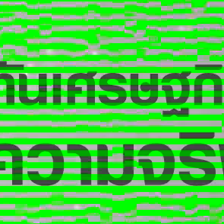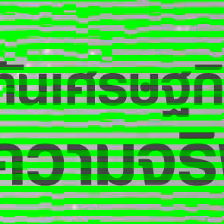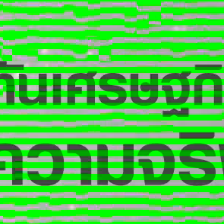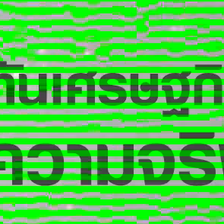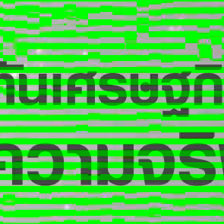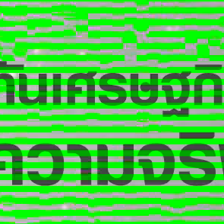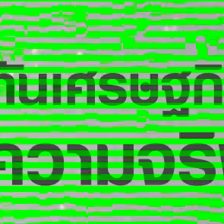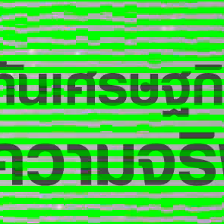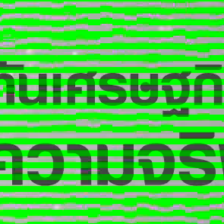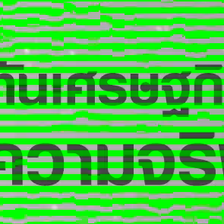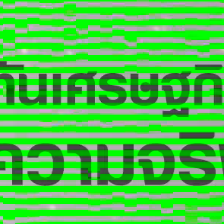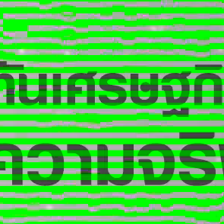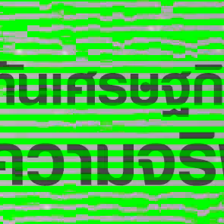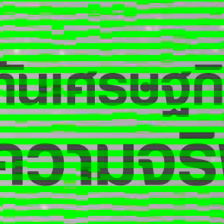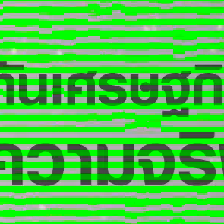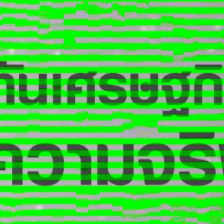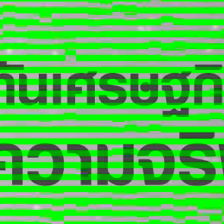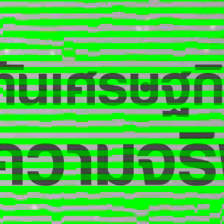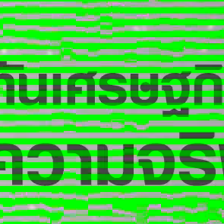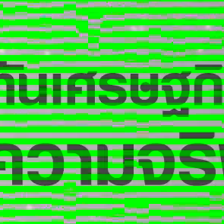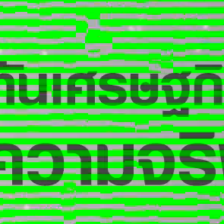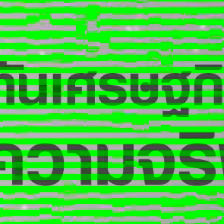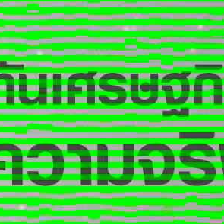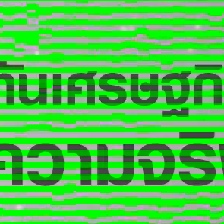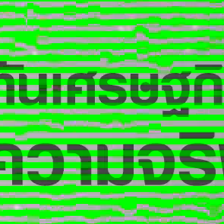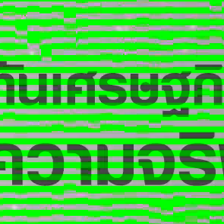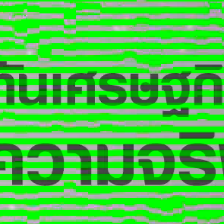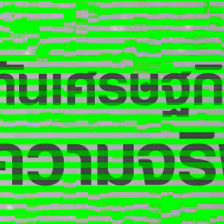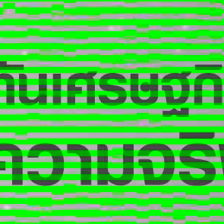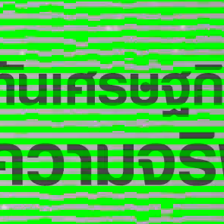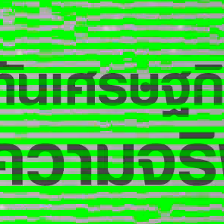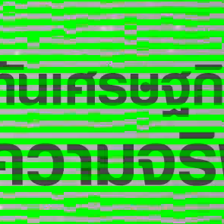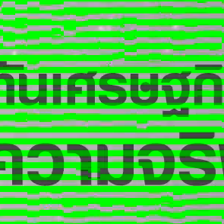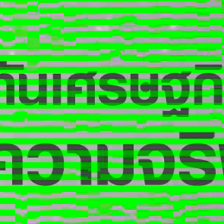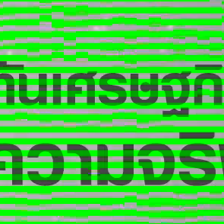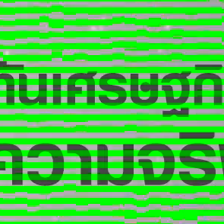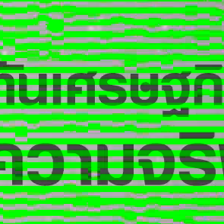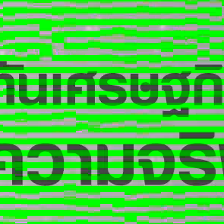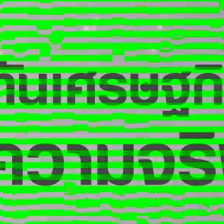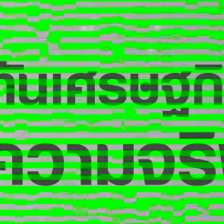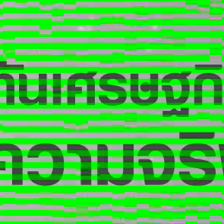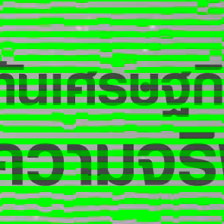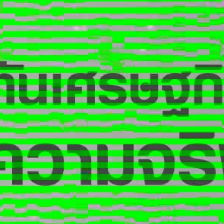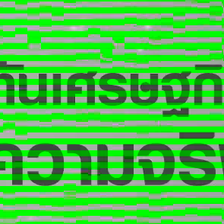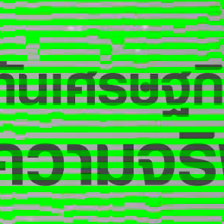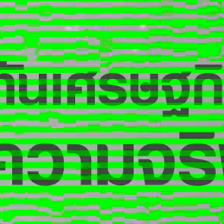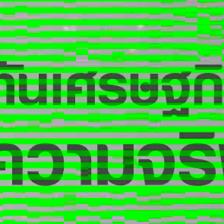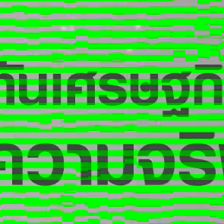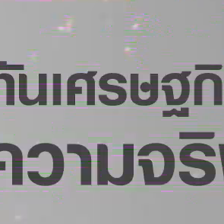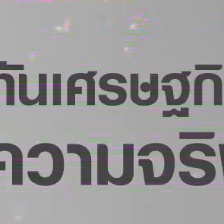างการรับชมออนไลน์ของ TNN ช่อง16เพื่อที่จะได้ไม่พลาดในทุกรายการสดและคลิปวิดีโอที่น่าสนใจอีกมากมายค่ะ